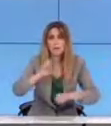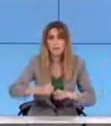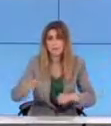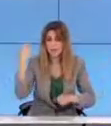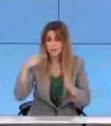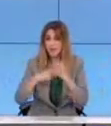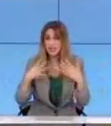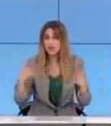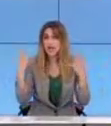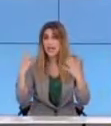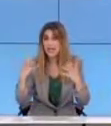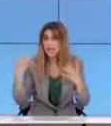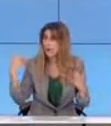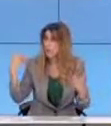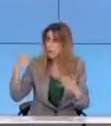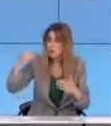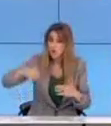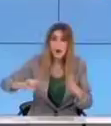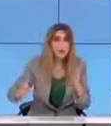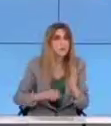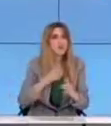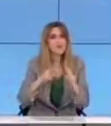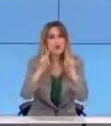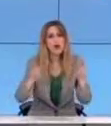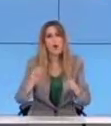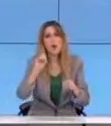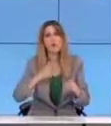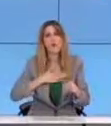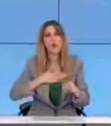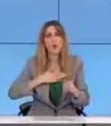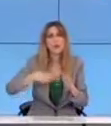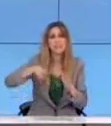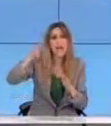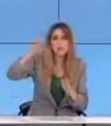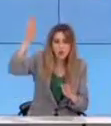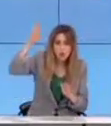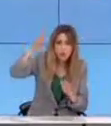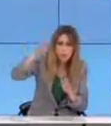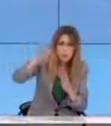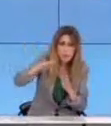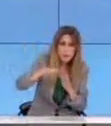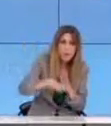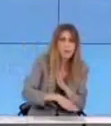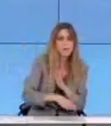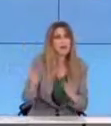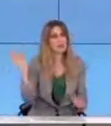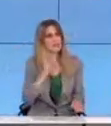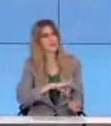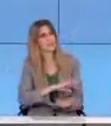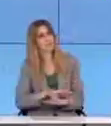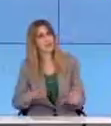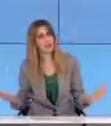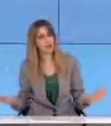90. Υλοποιούμε τις συμφωνημένες με τους εταίρους μας ρυθμίσεις για την ελάφρυνση του χρέους. Έχουμε ένα